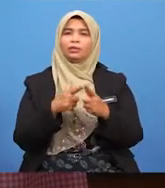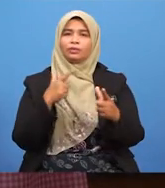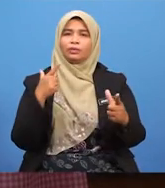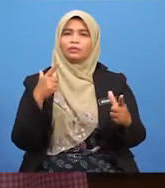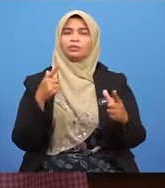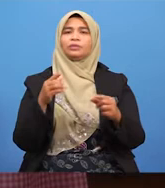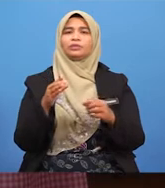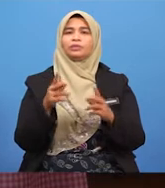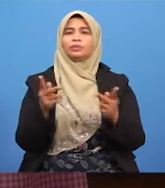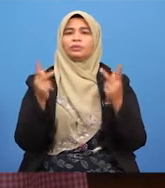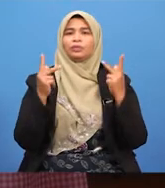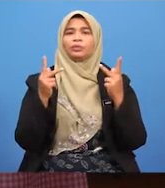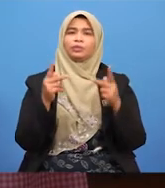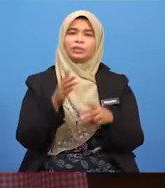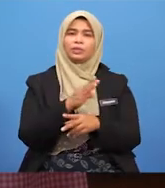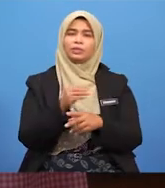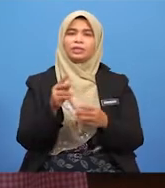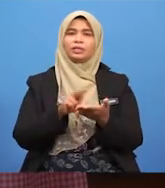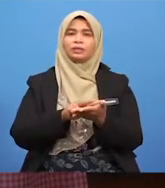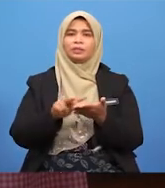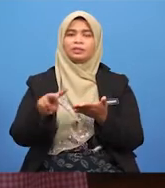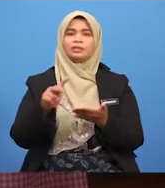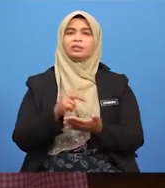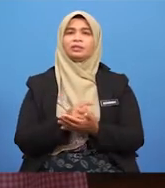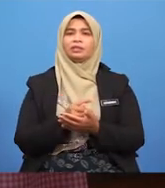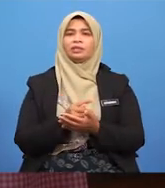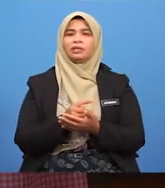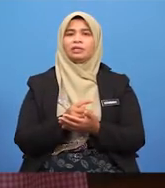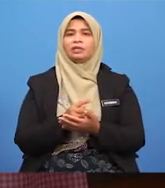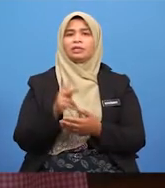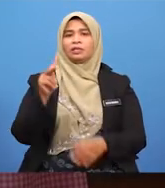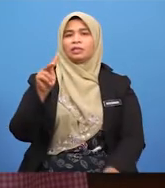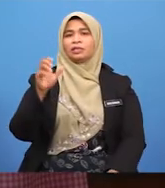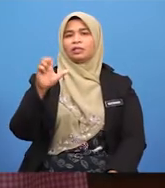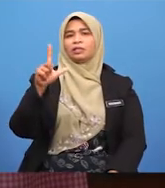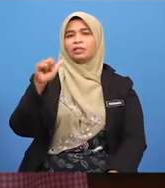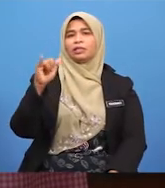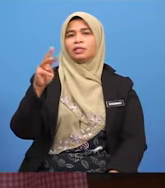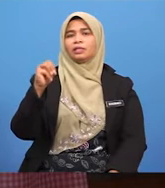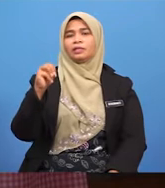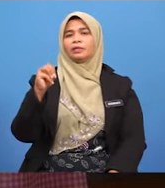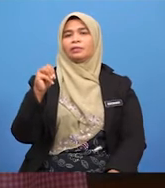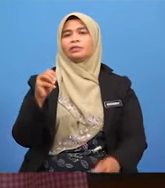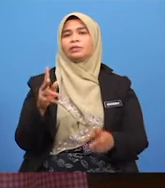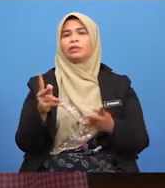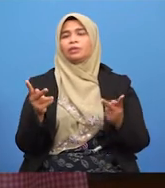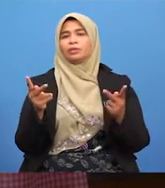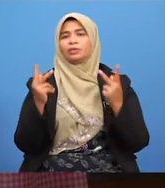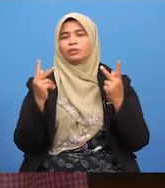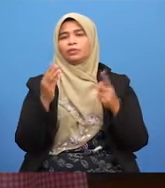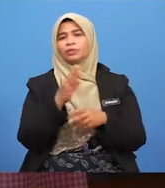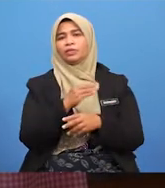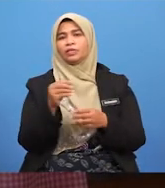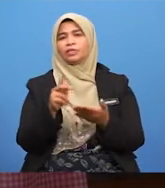pelurus Kukuh dan kemas klaim belah kangkung lurus